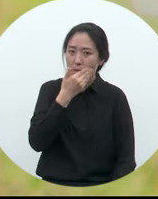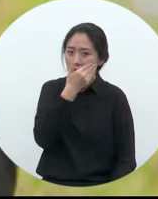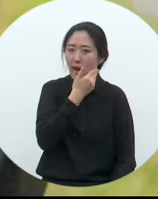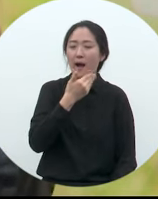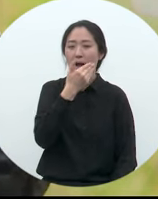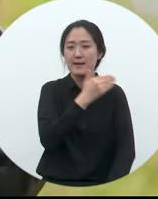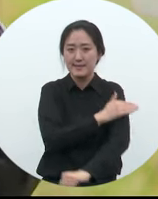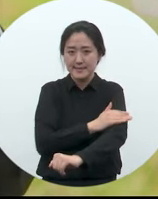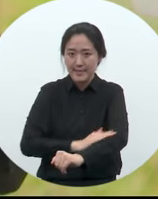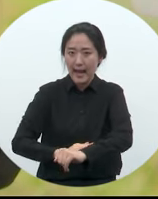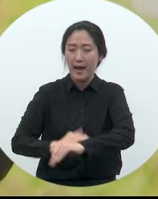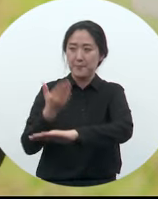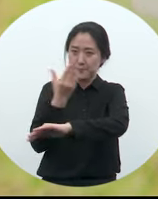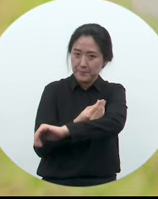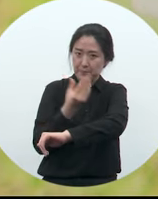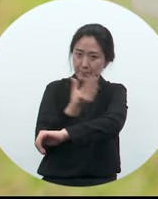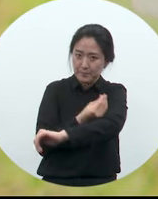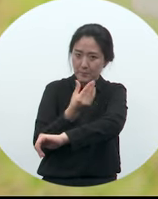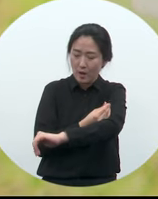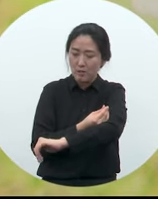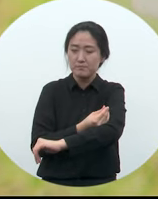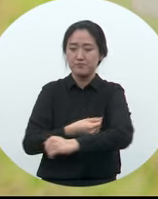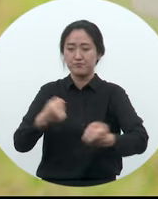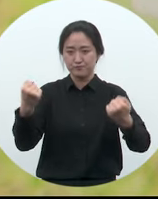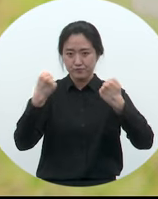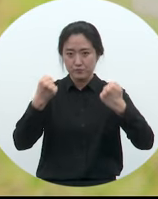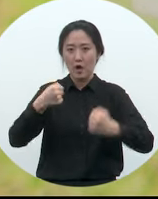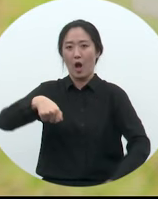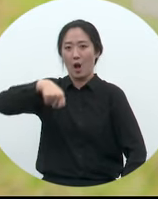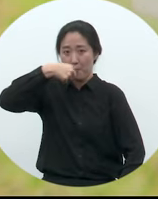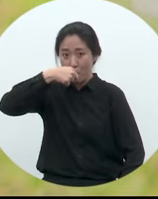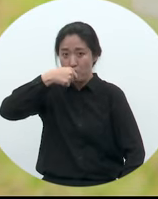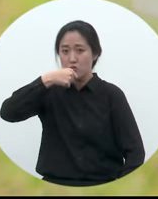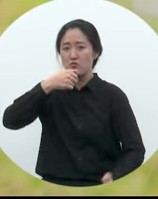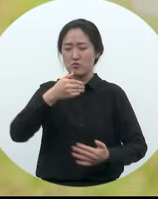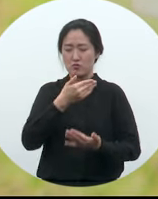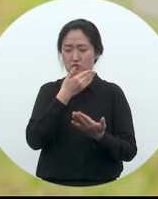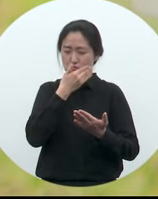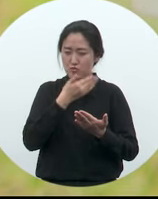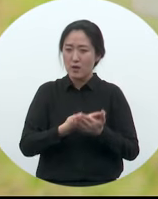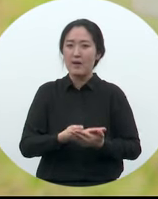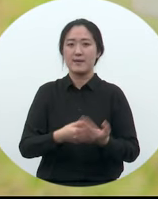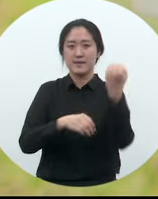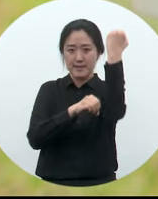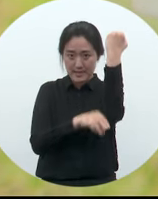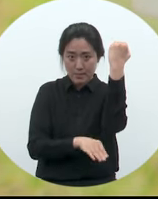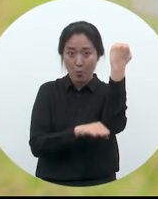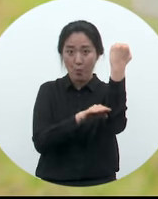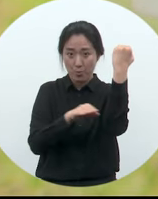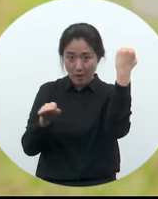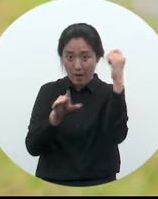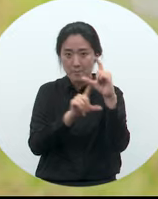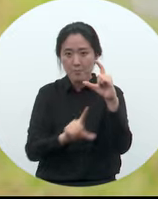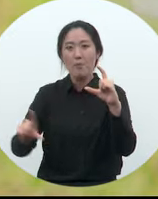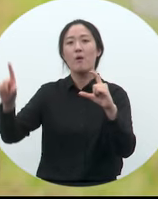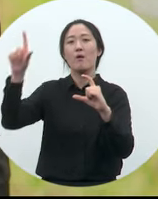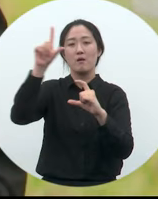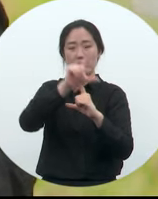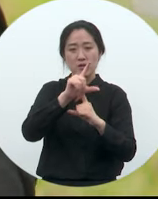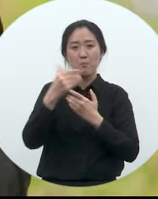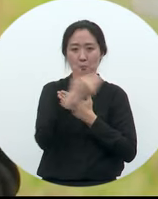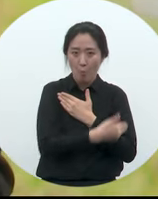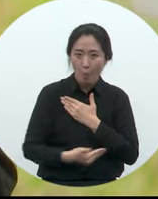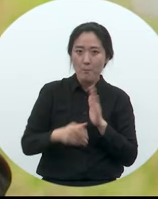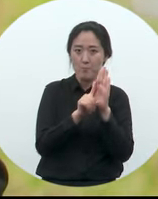뭐 영양소를 골고루 잘 섭취를 해주는 거, 운동 열심히 하는 거, 이런 것은 가장 기본이겠지만